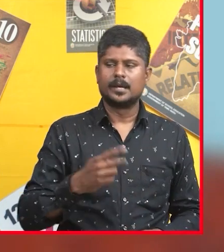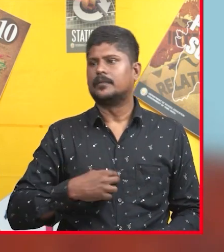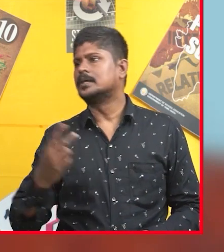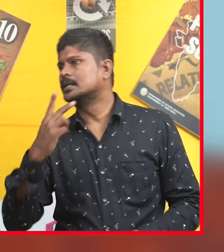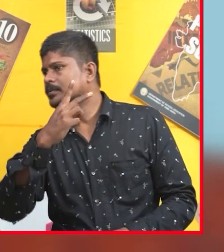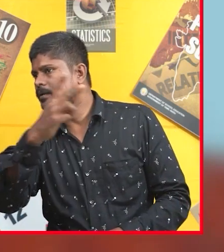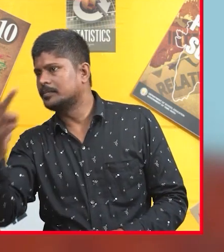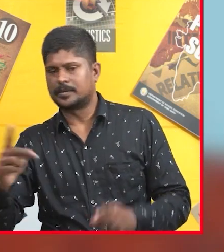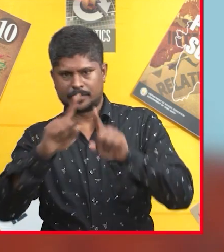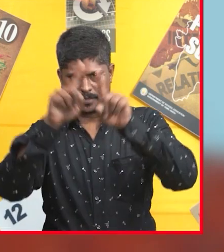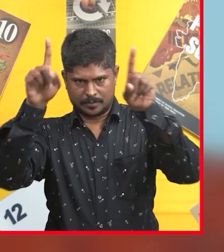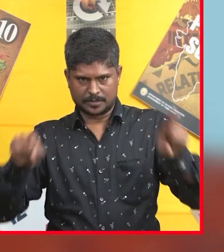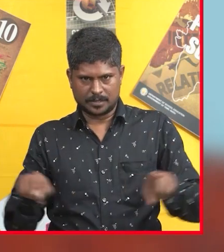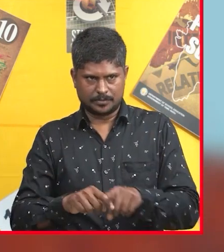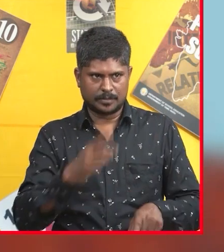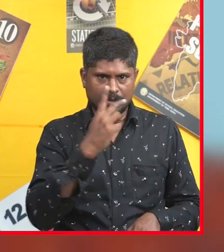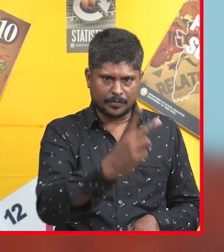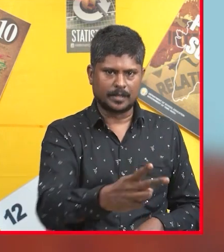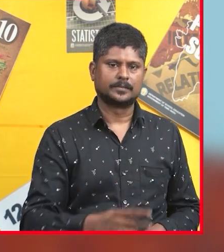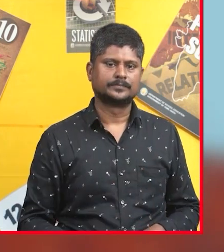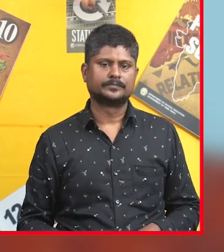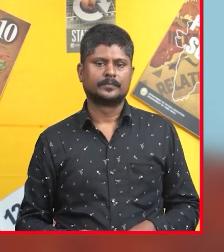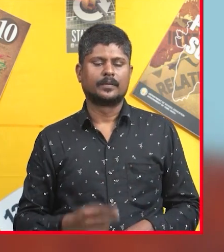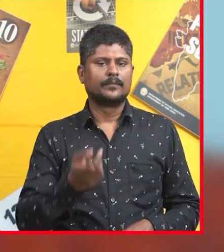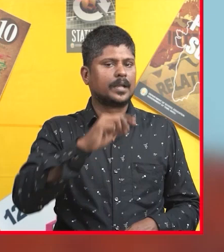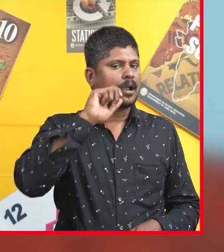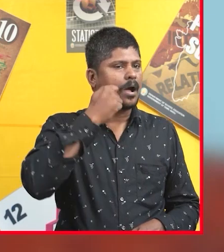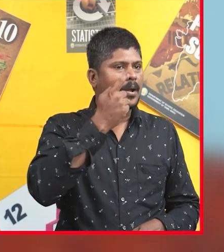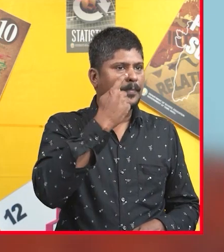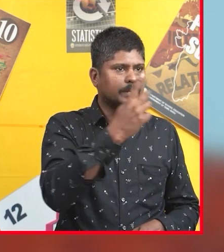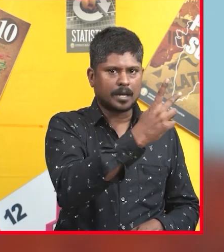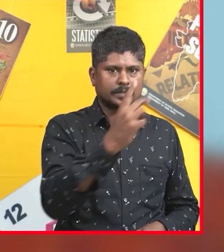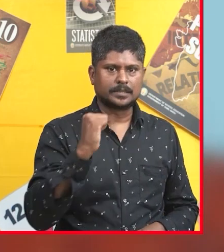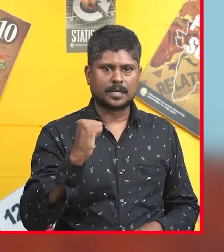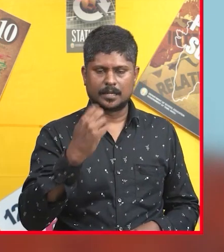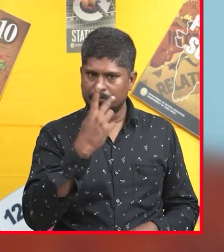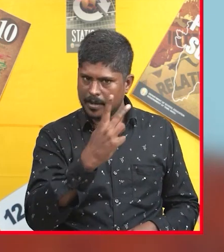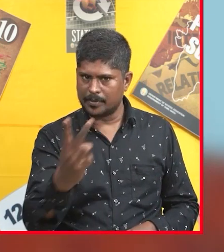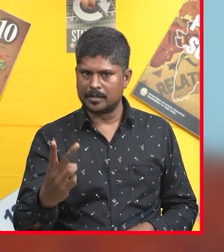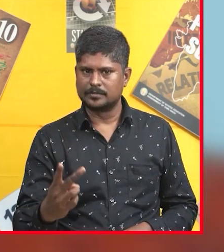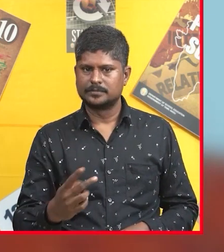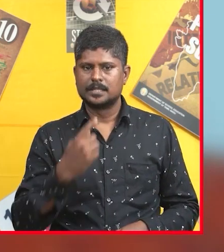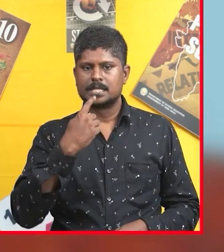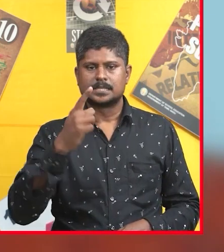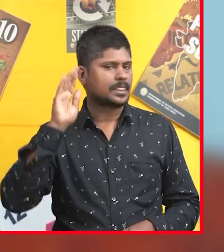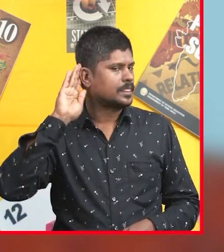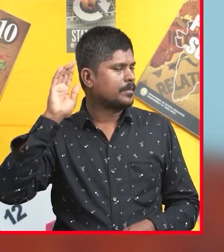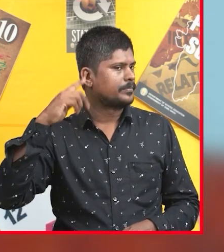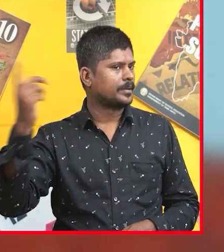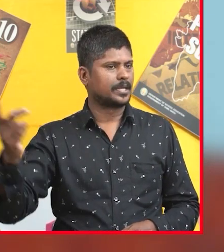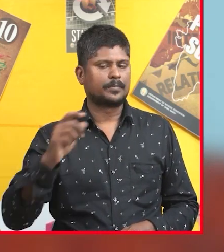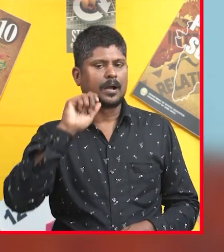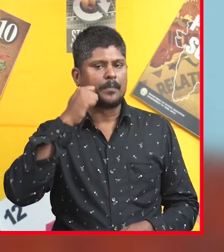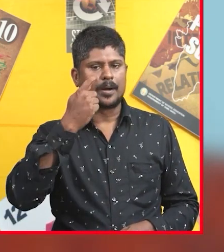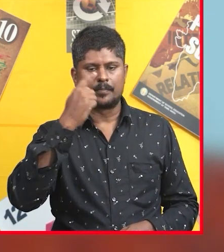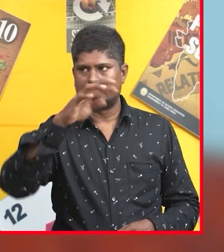படியில நின்று கேட்பாங்களாம், கடவுணர் வருவீர் உள்ளீரோ, உணவு உண்ண வேண்டியவர்கள் யாராவது